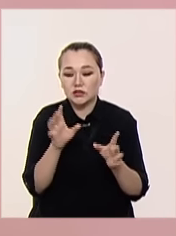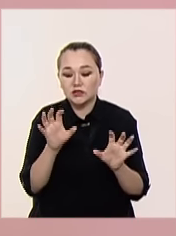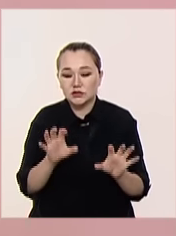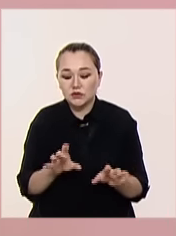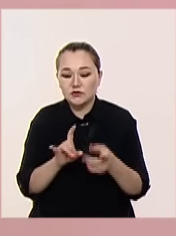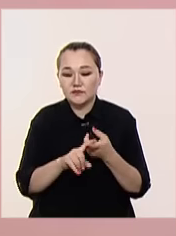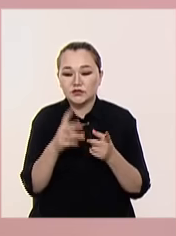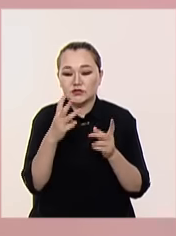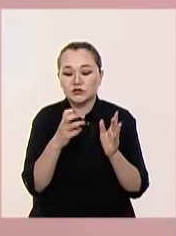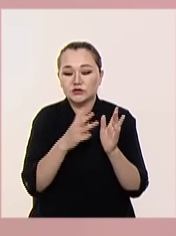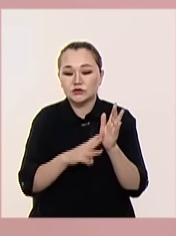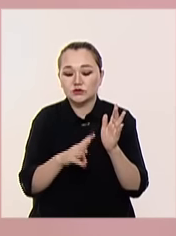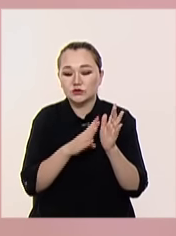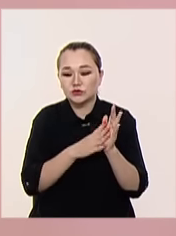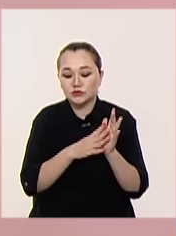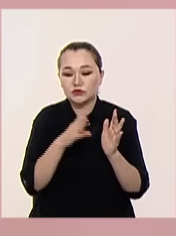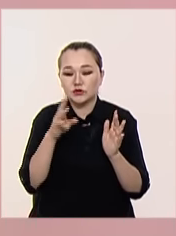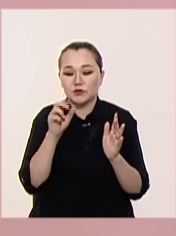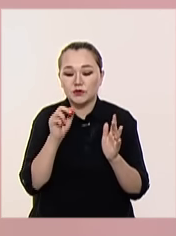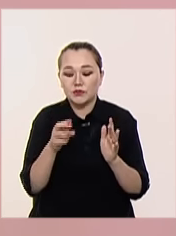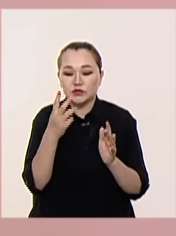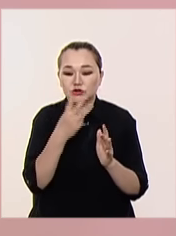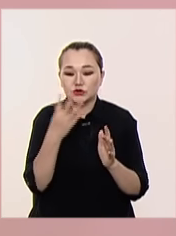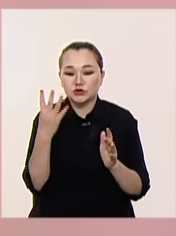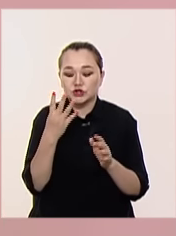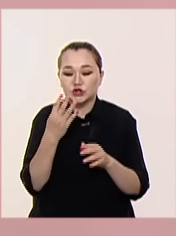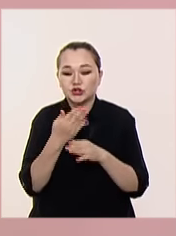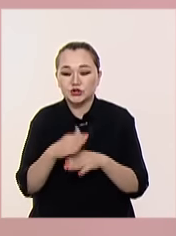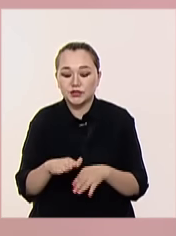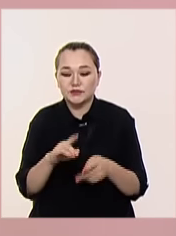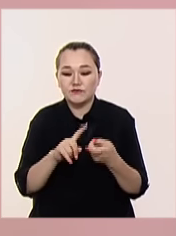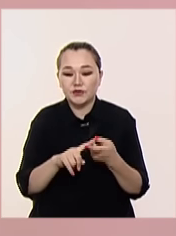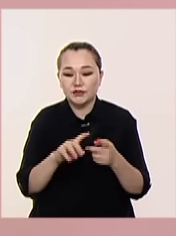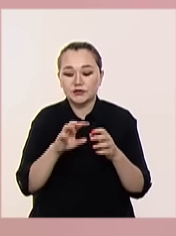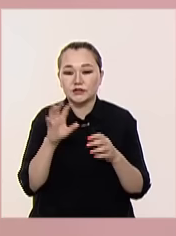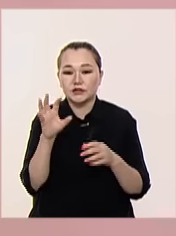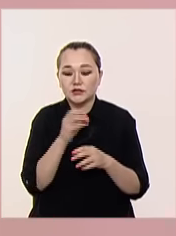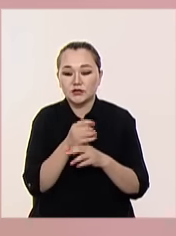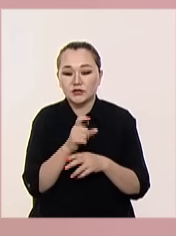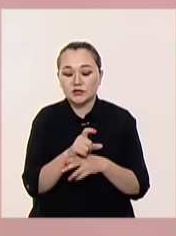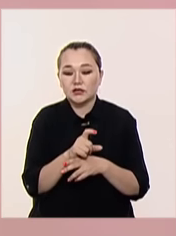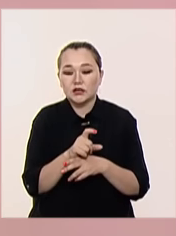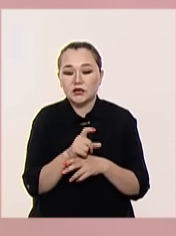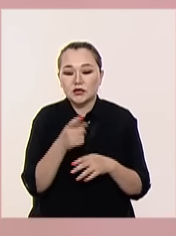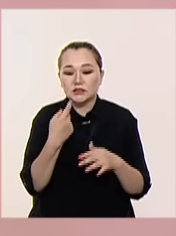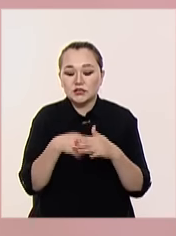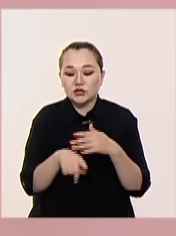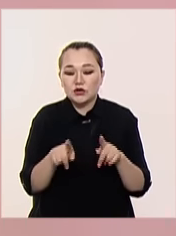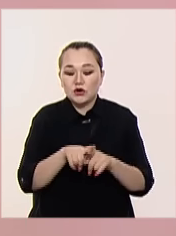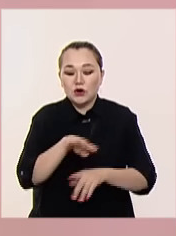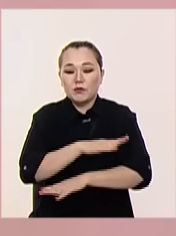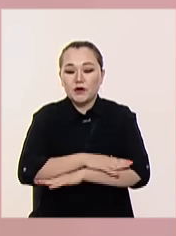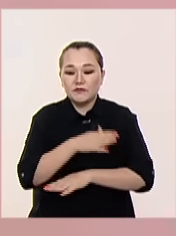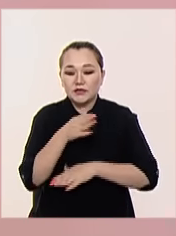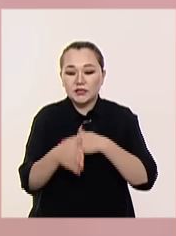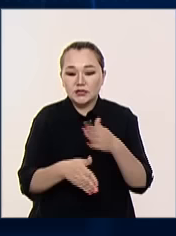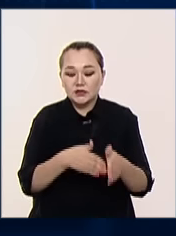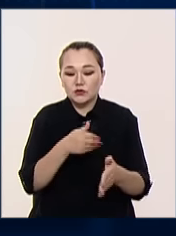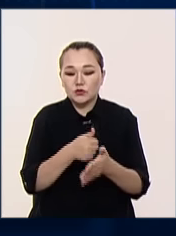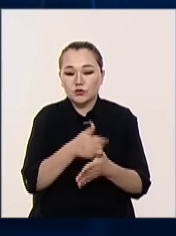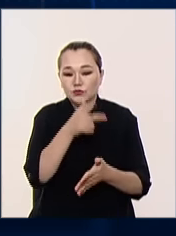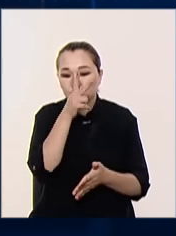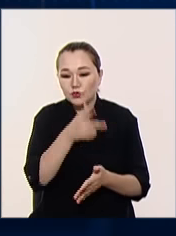кодекстин 389-бабынын 3-4-тармактары боюнча өзүнчө бийлик этүү болуп табылат. Жана мындай аракетке баргандарга 3 жылга дейин